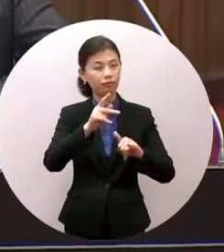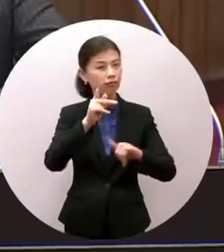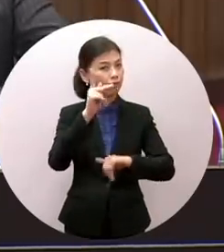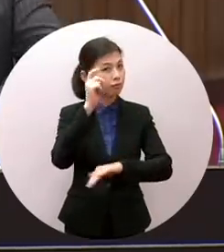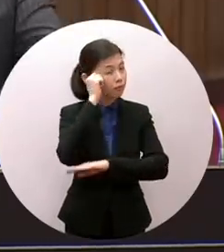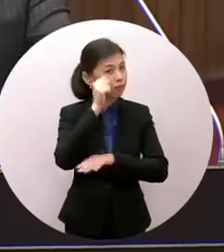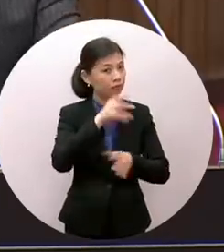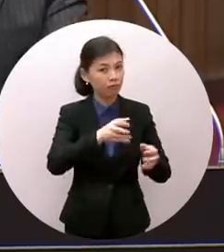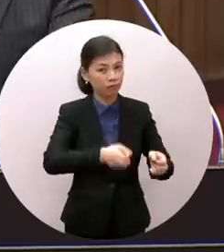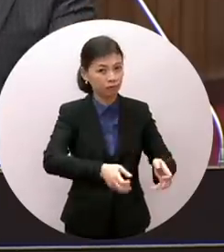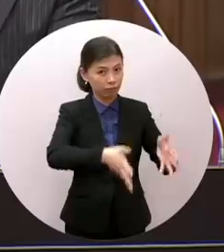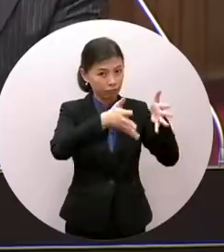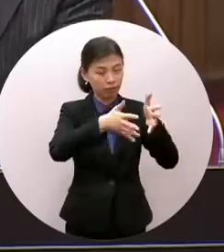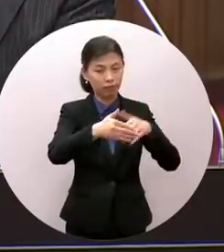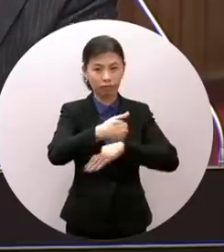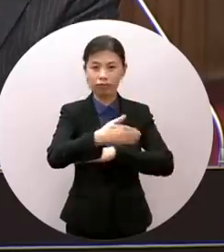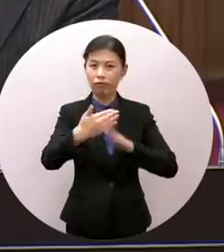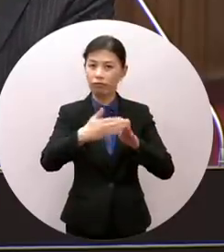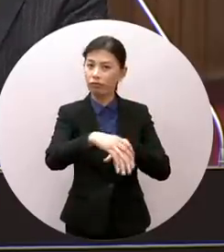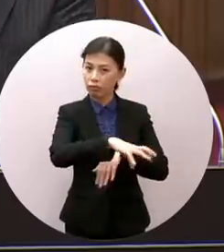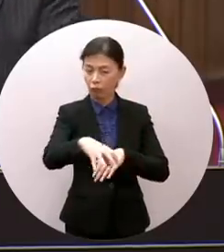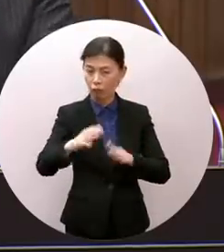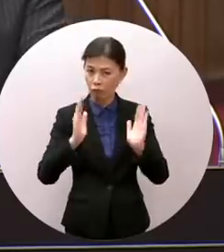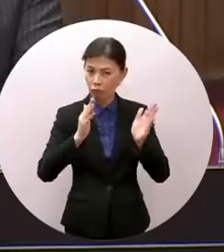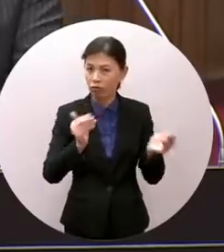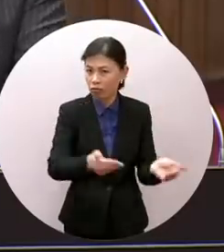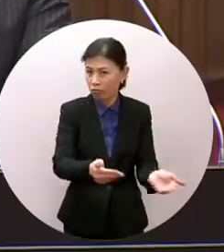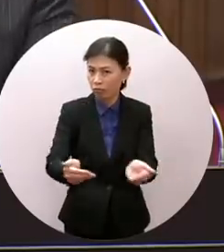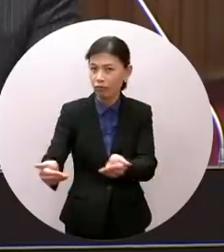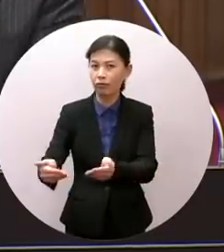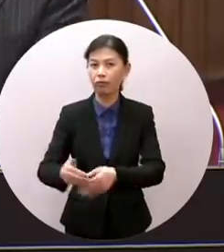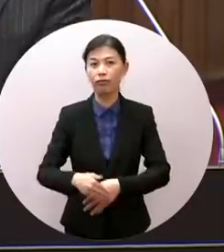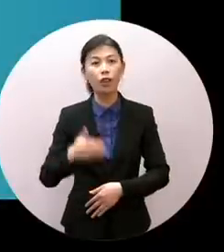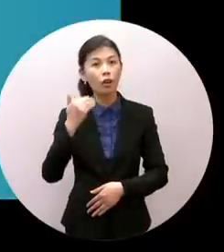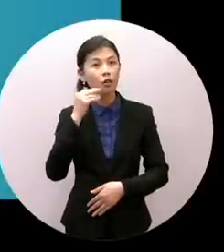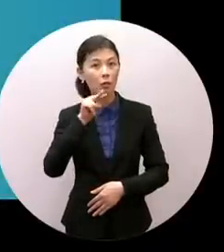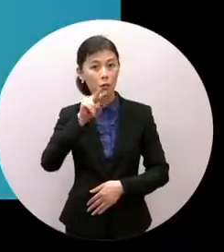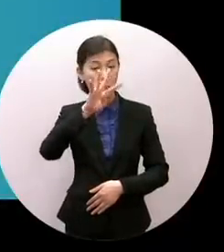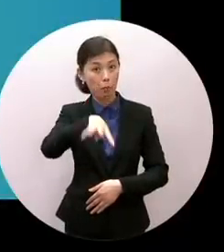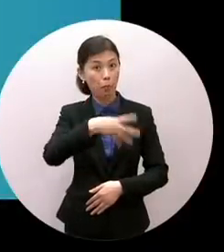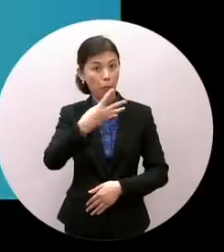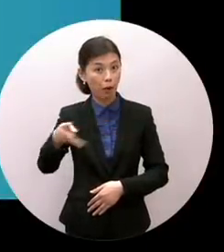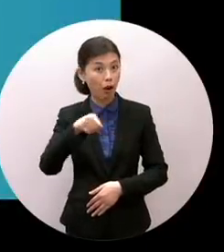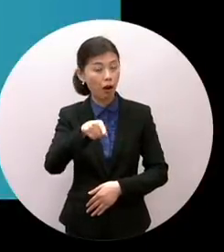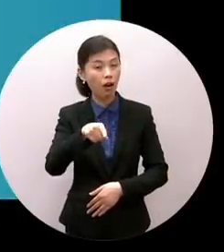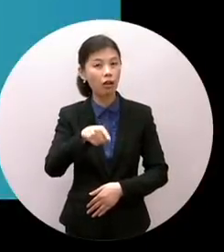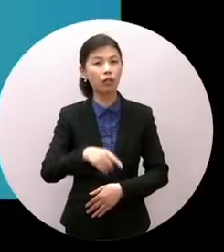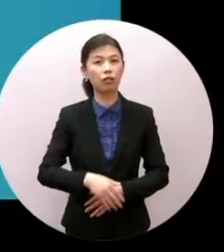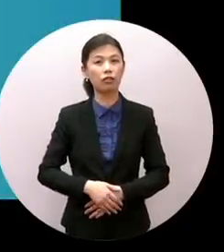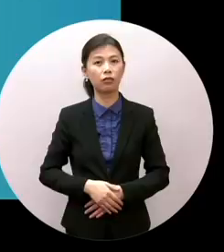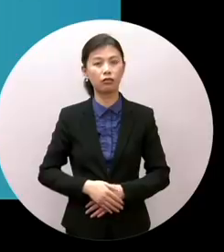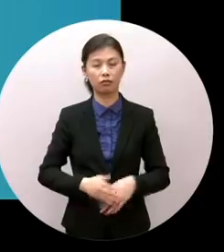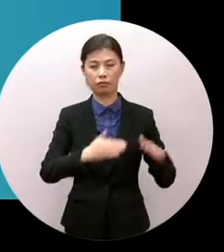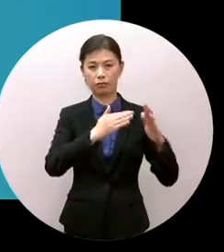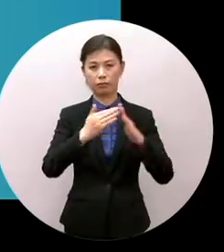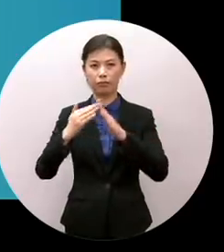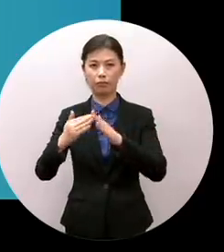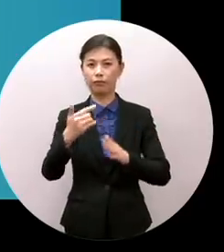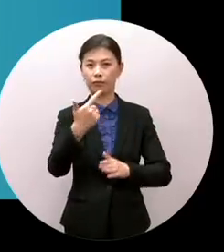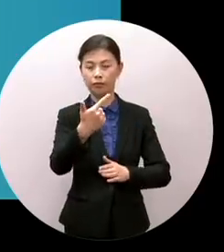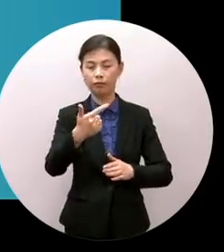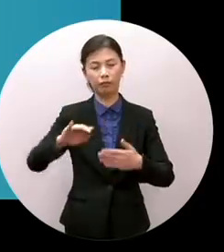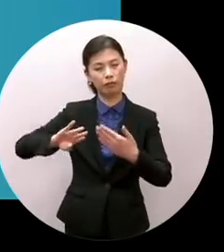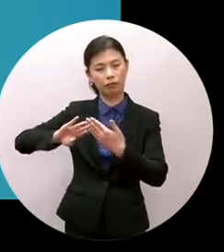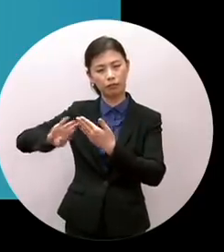做，那现在各县市其实也相当认真在做。如果院长看到这个表，这个包括6都跟非